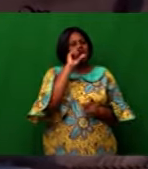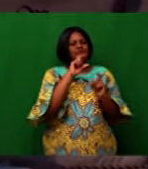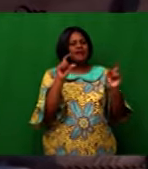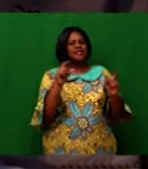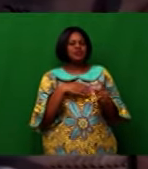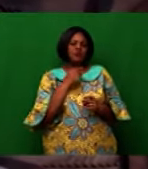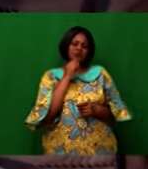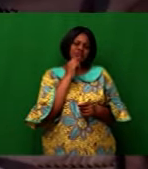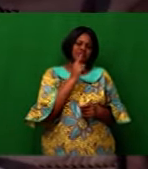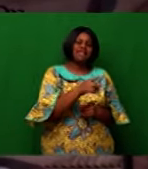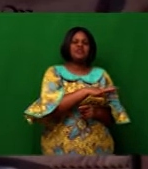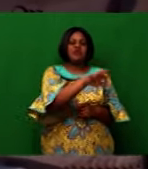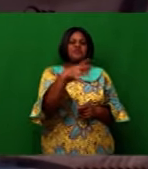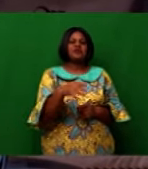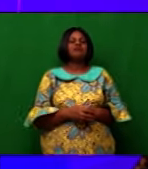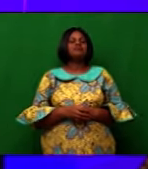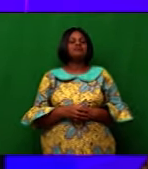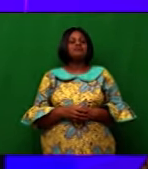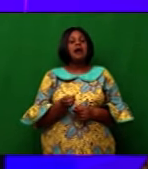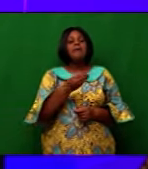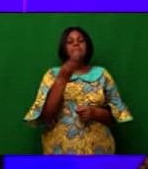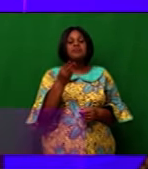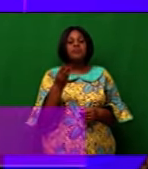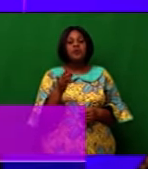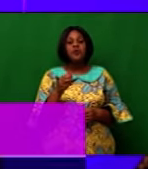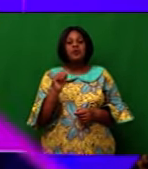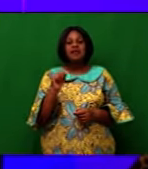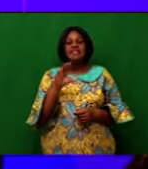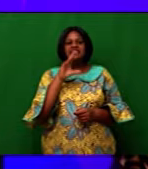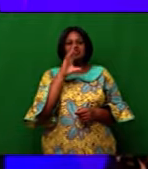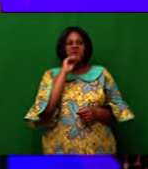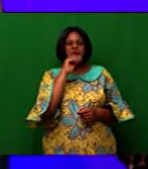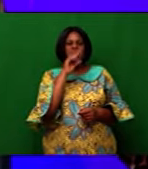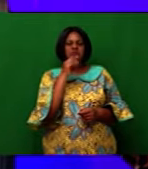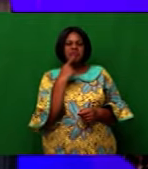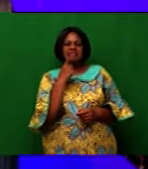pasta takatarisa nyaya idzi nderekuti kudini vanhu vangagona zvavo kutaura kuti